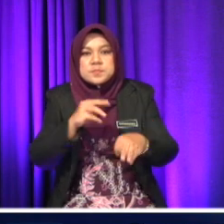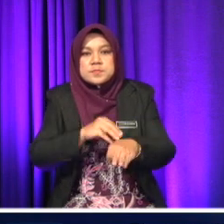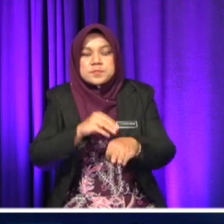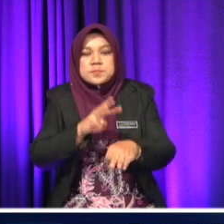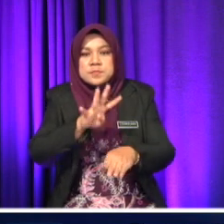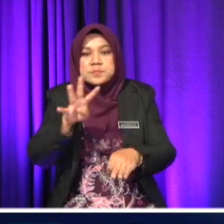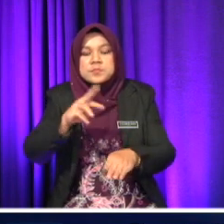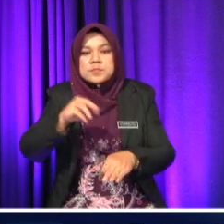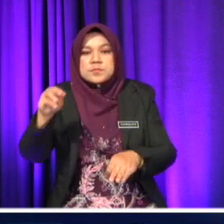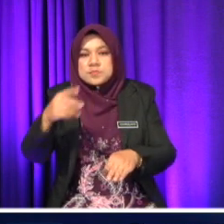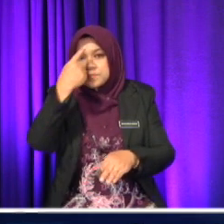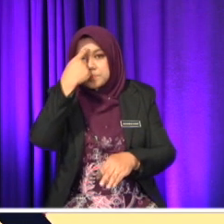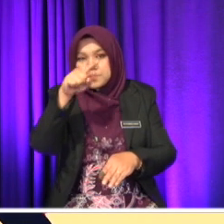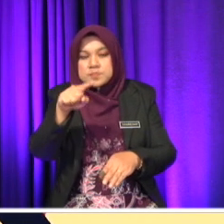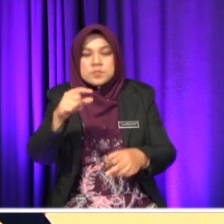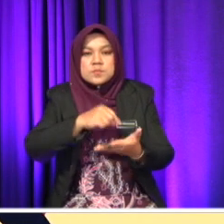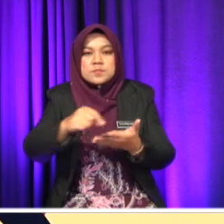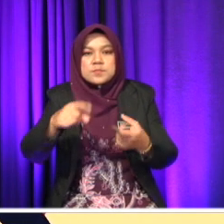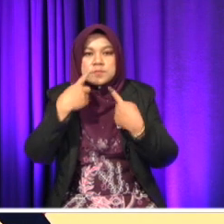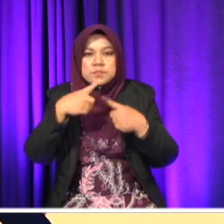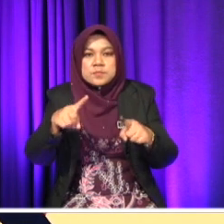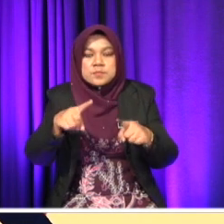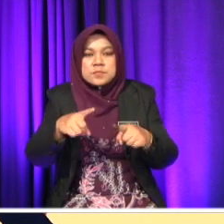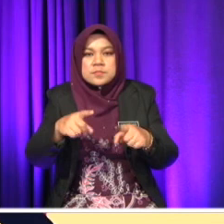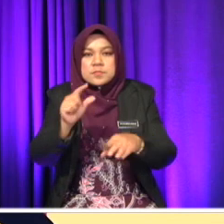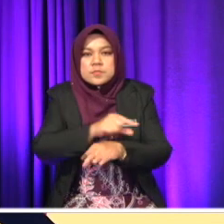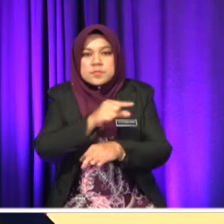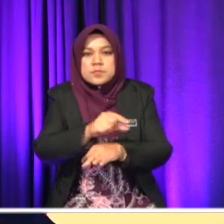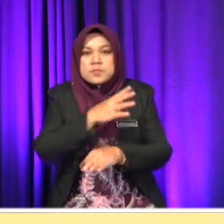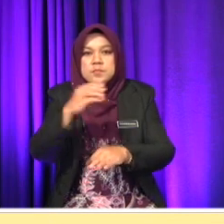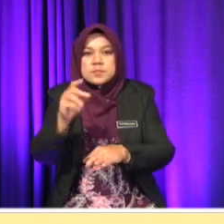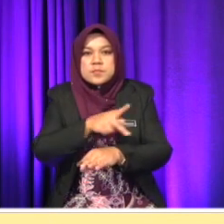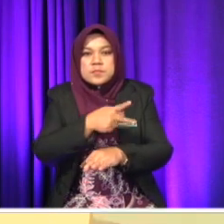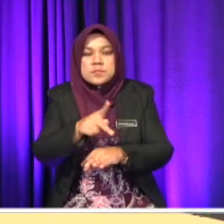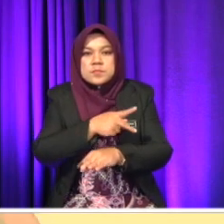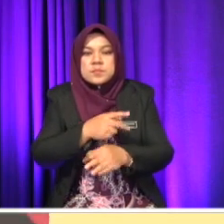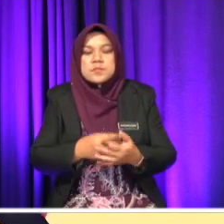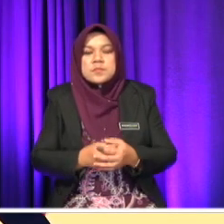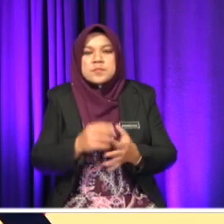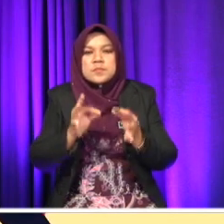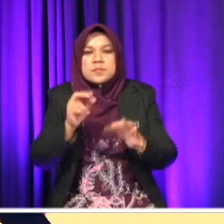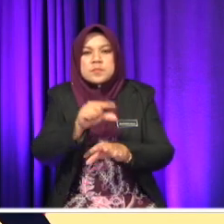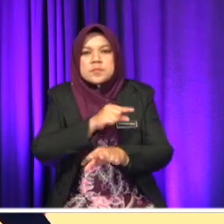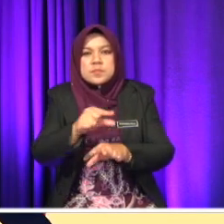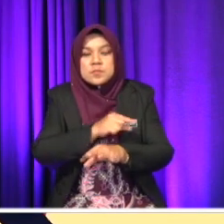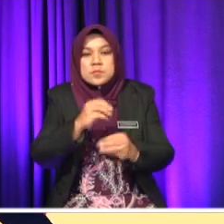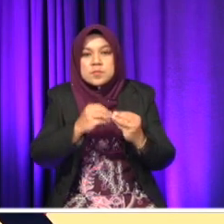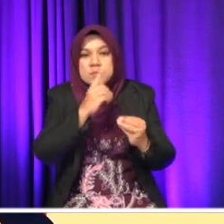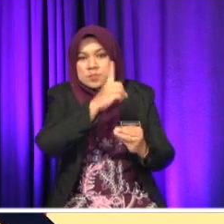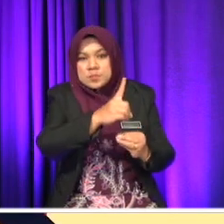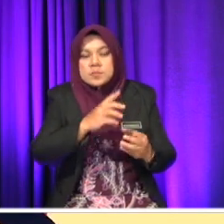murid kita untuk menuliskan jawaban mereka untuk gurindam dan juga pantun kalau gurindam tuh untuk kumpulan